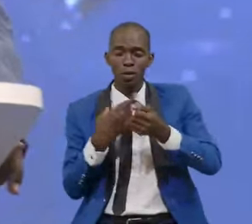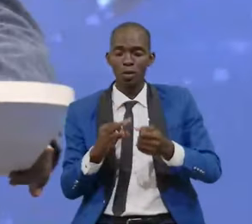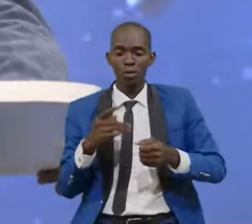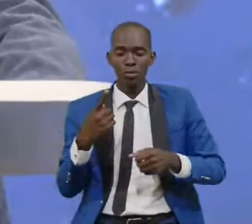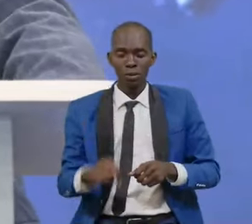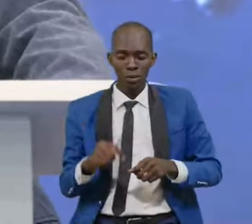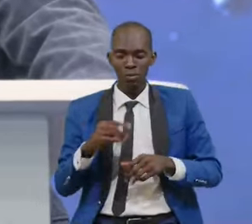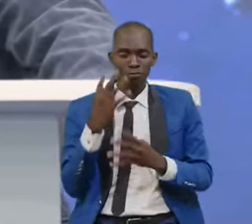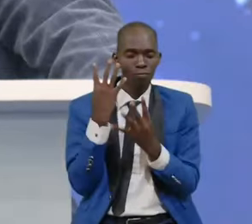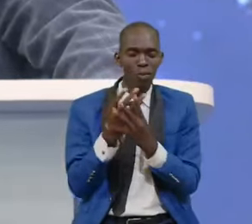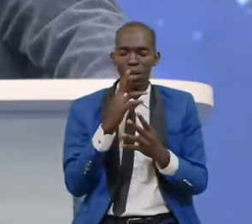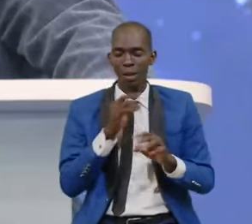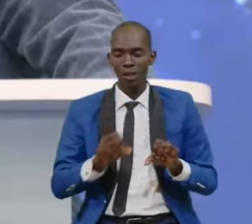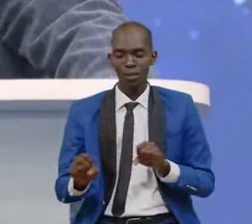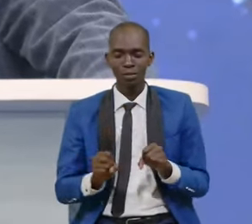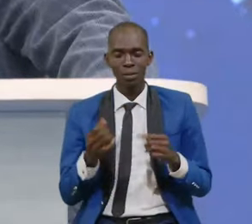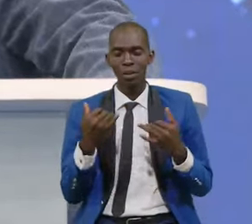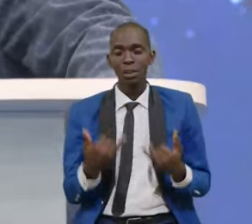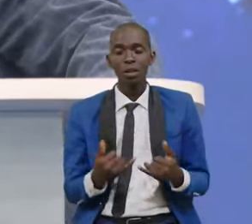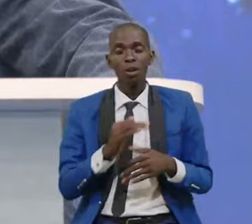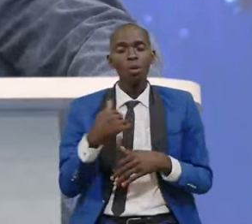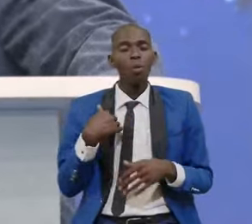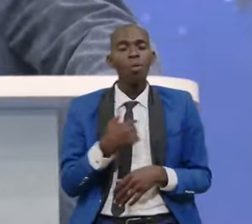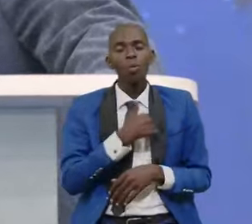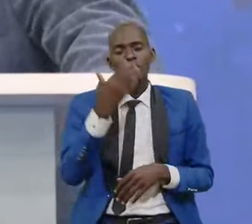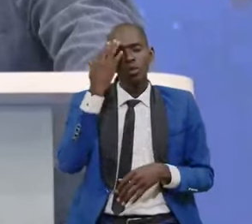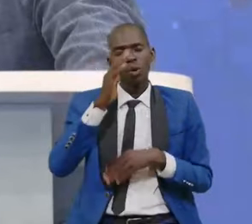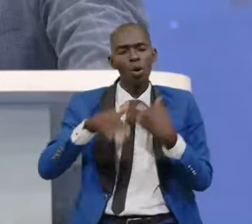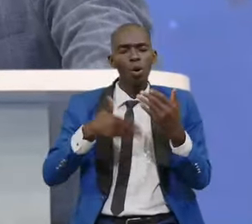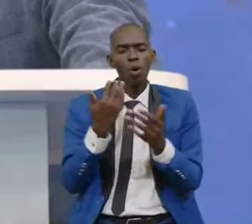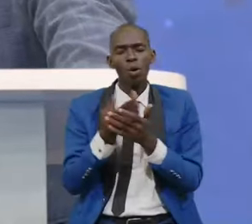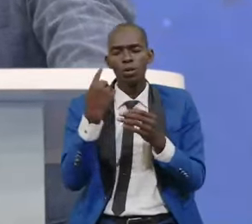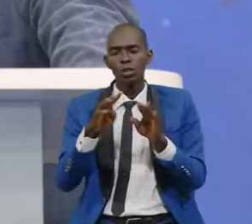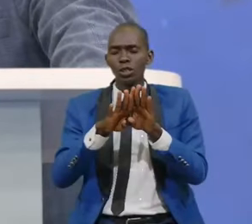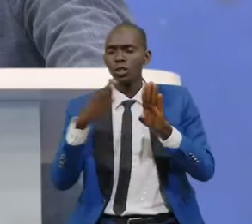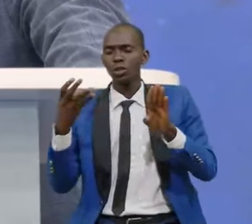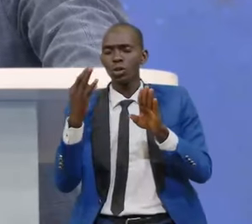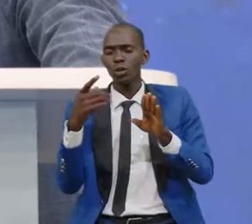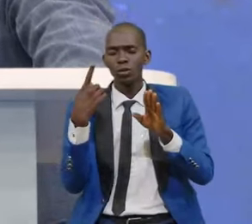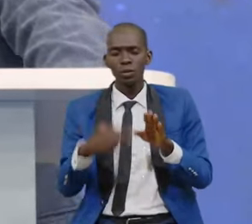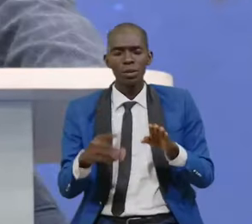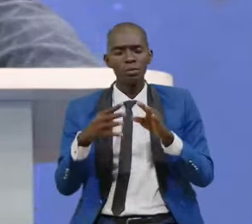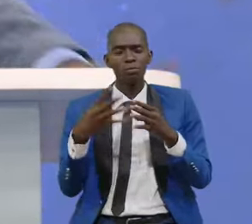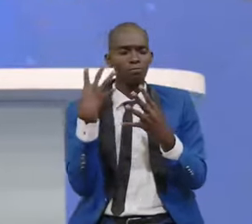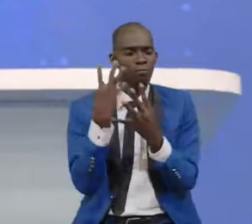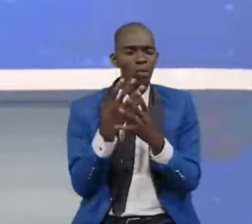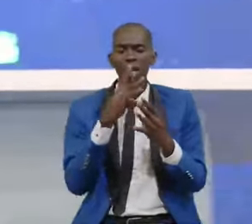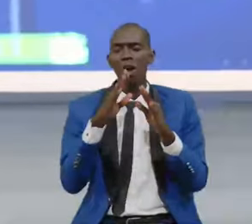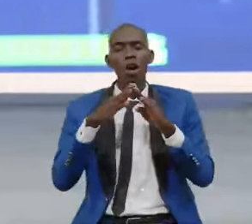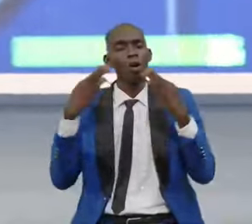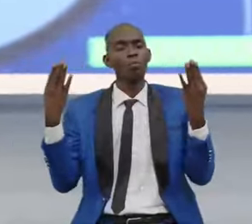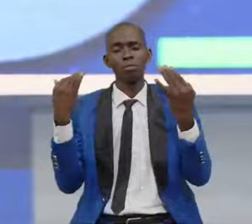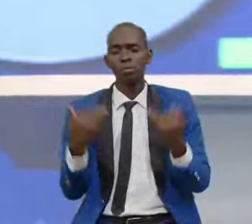déjà ébranlés. Nous savons que toutes les portes des prisons sont ouvertes déjà. Nous